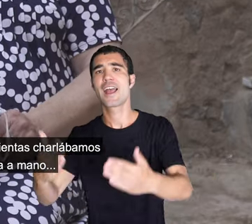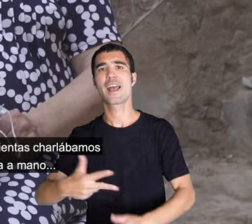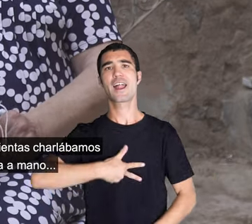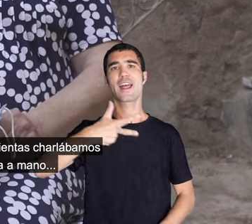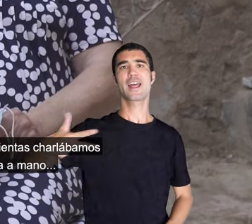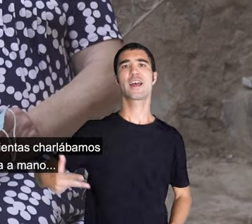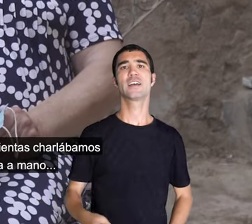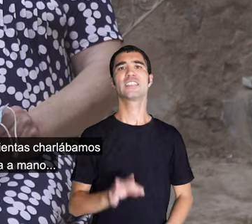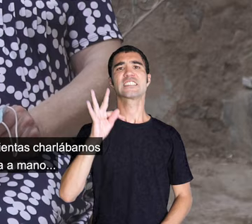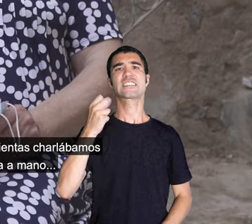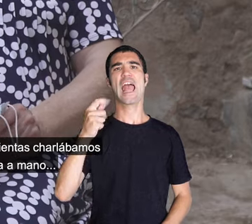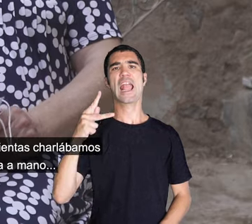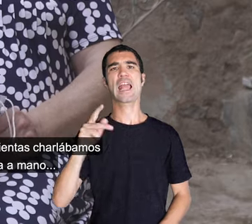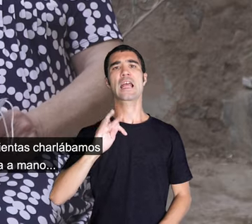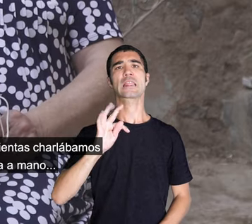tac-tac.